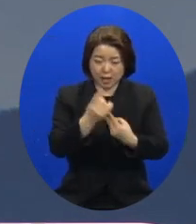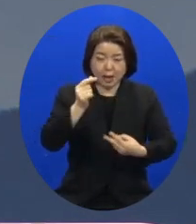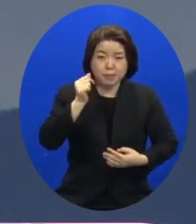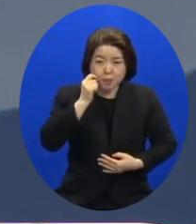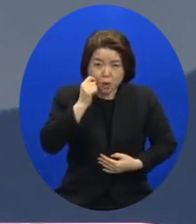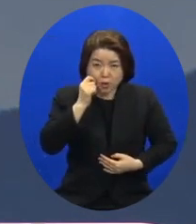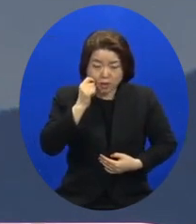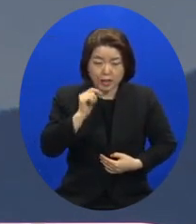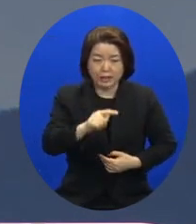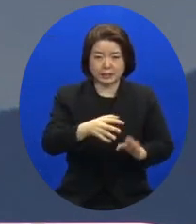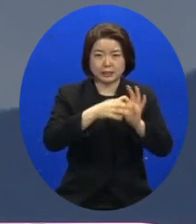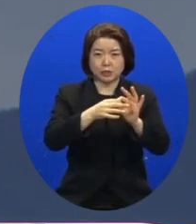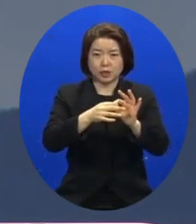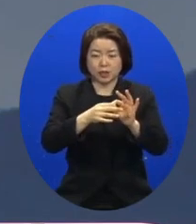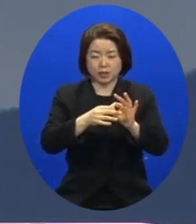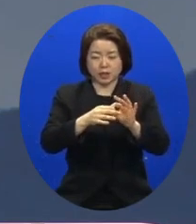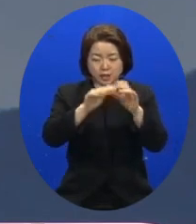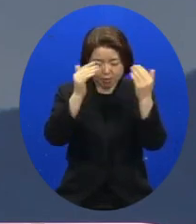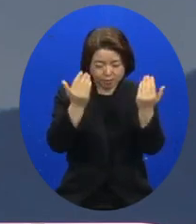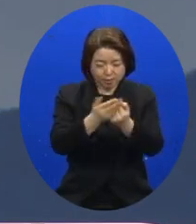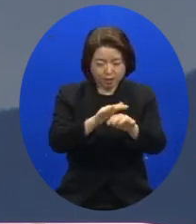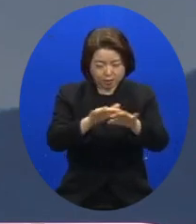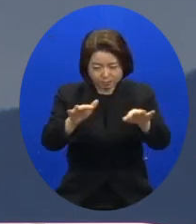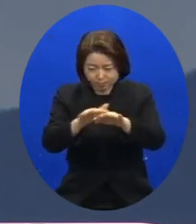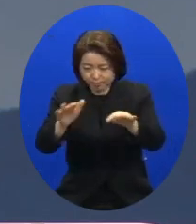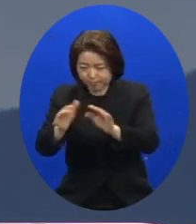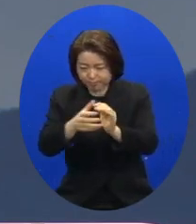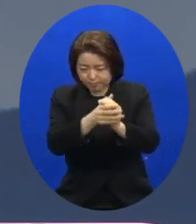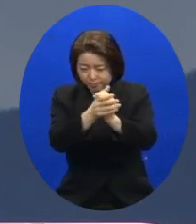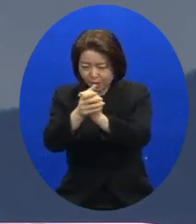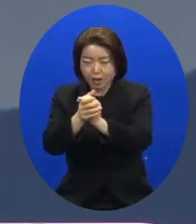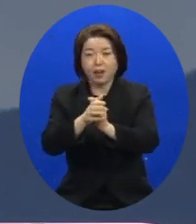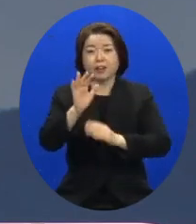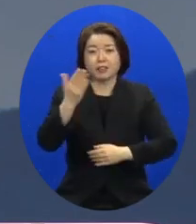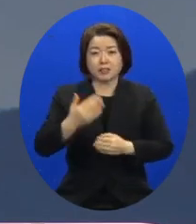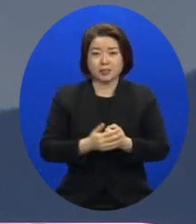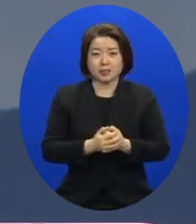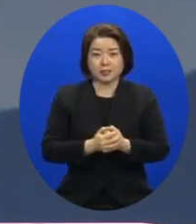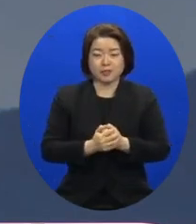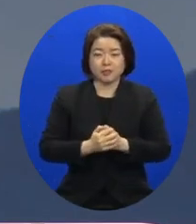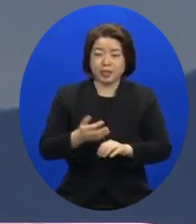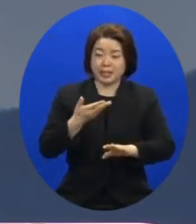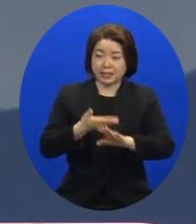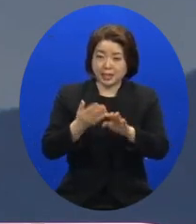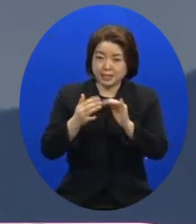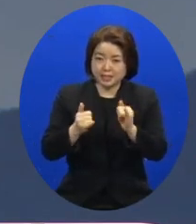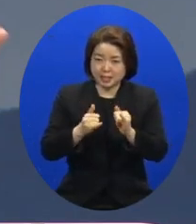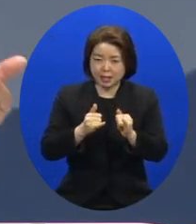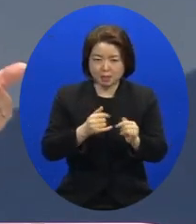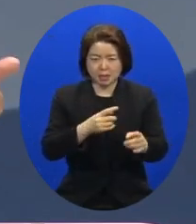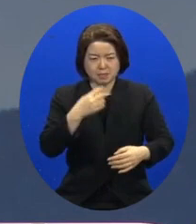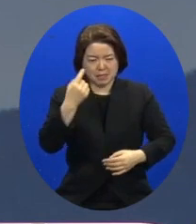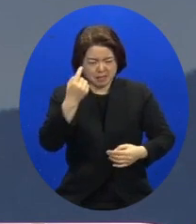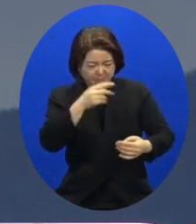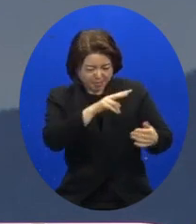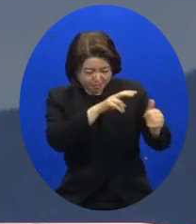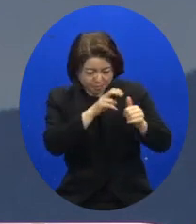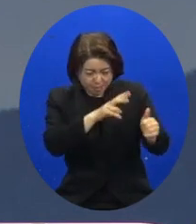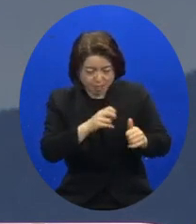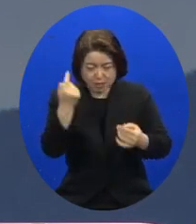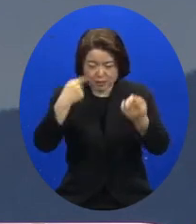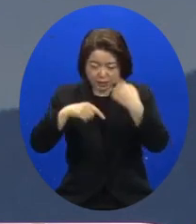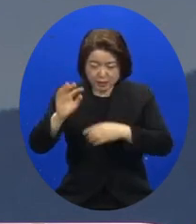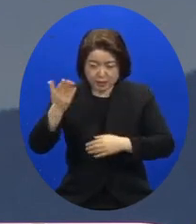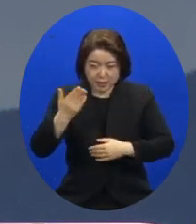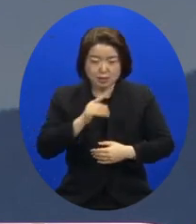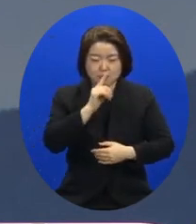못했던 관계가 다 풀어지기 시작했어요. 남에게 원망 들을 말, 상처될 말, 그런